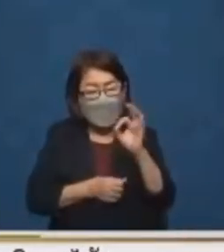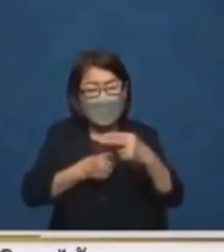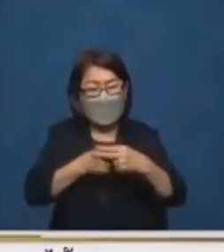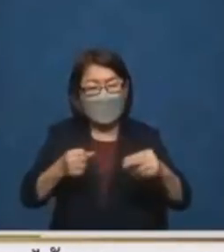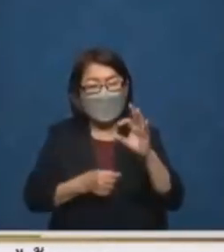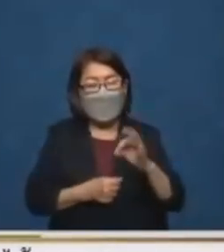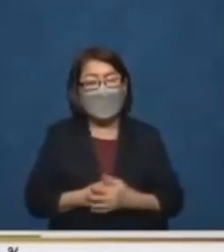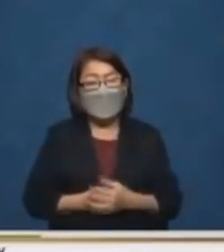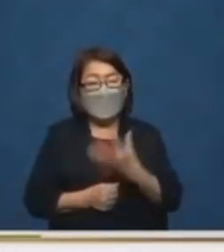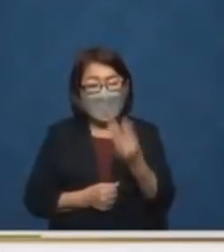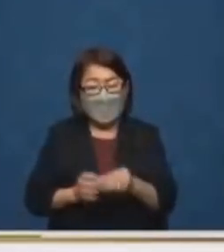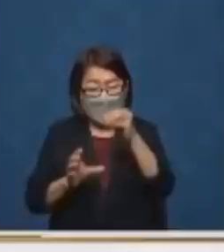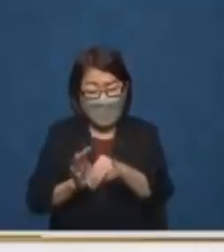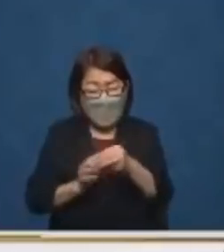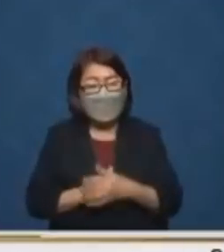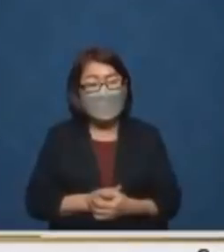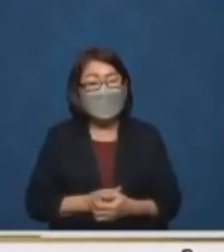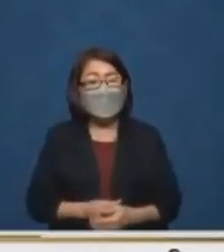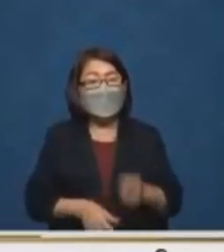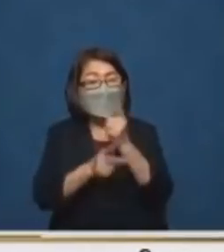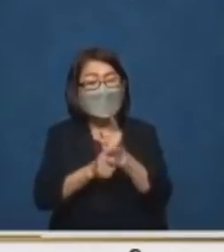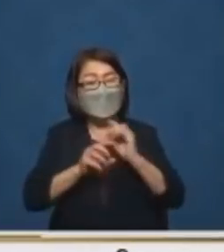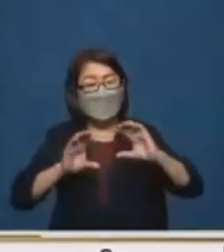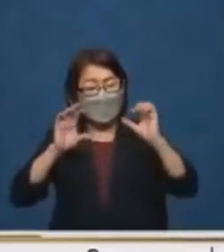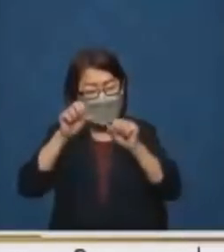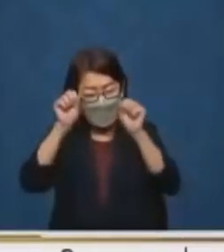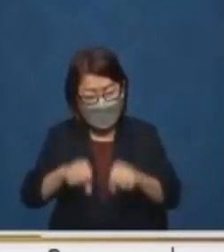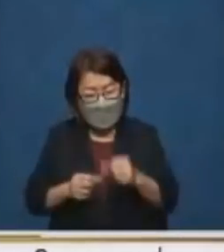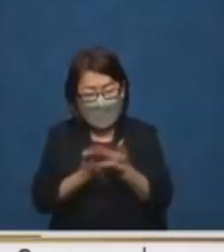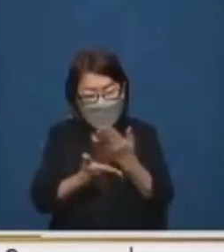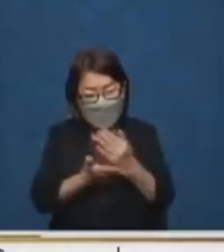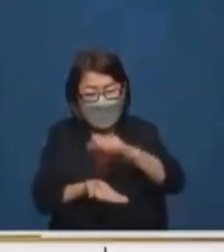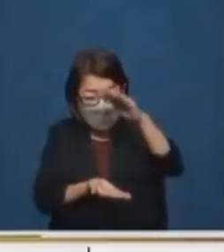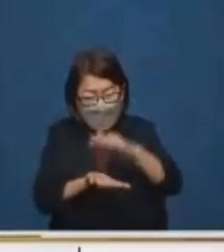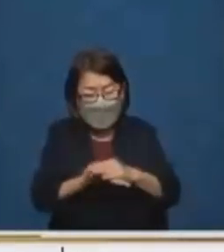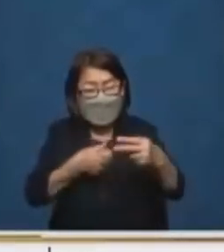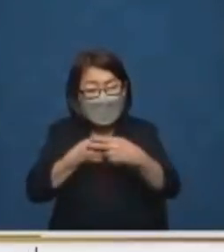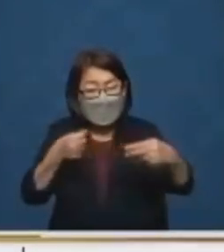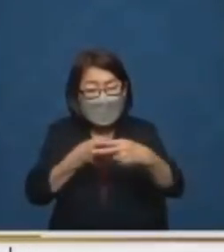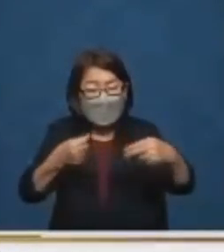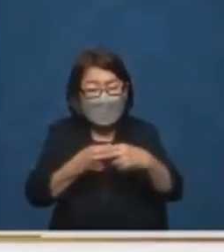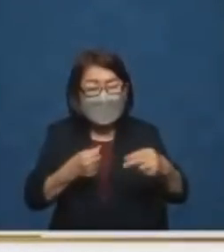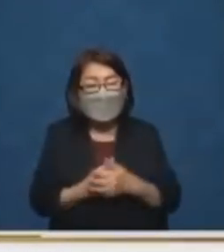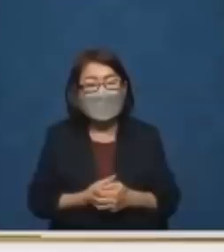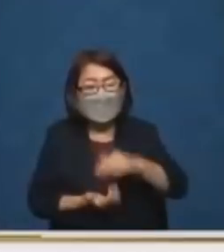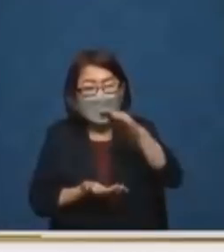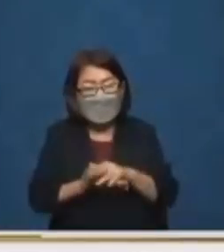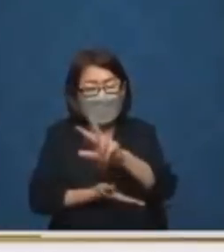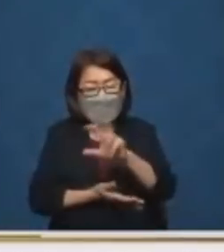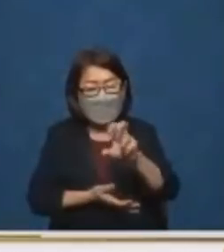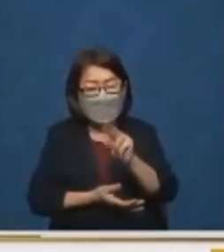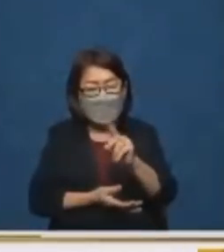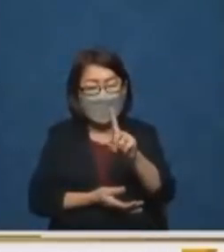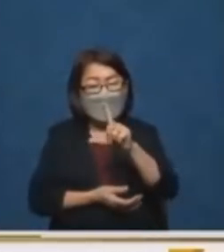เอาราคาตาม ขอลม. augmentcent sectorsคิดเป็เงินสะกนดอลลาร์ ตัวกม 331 ล